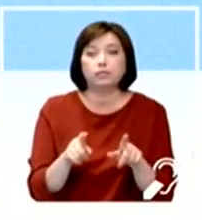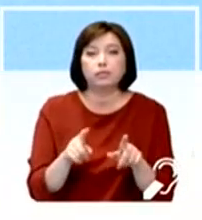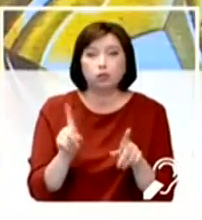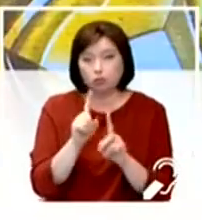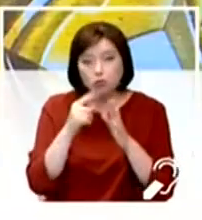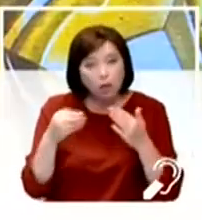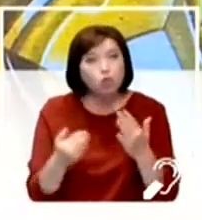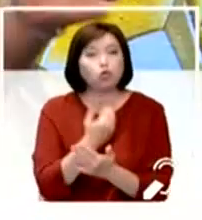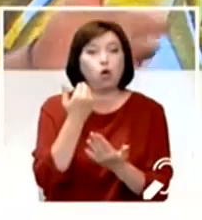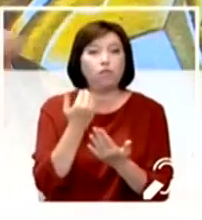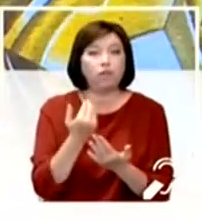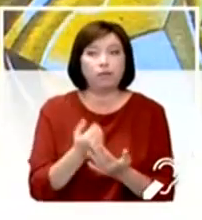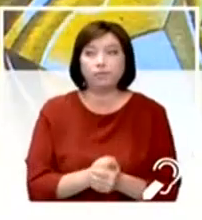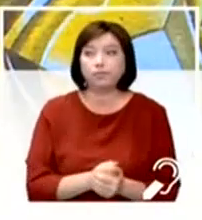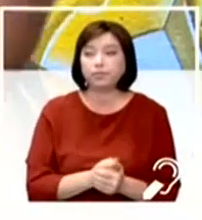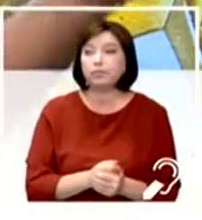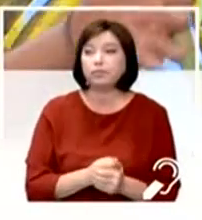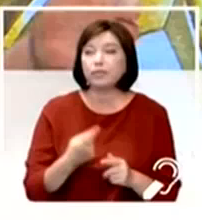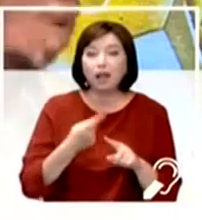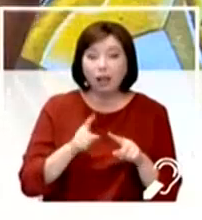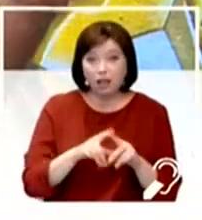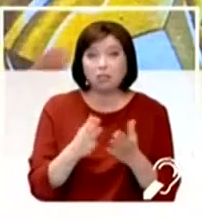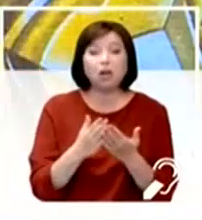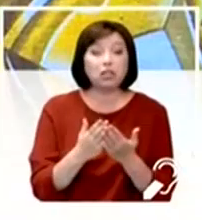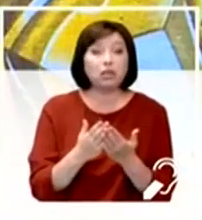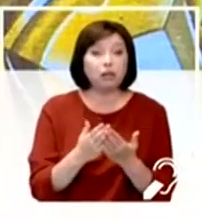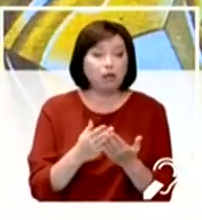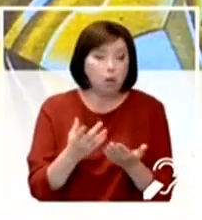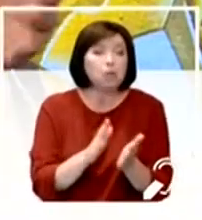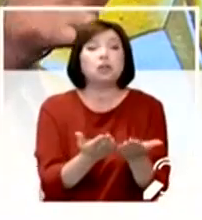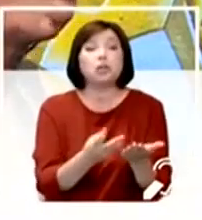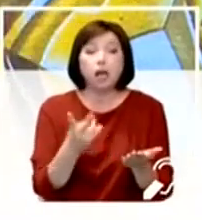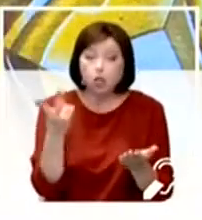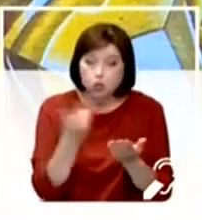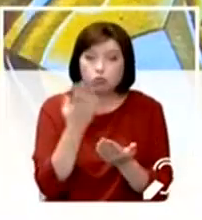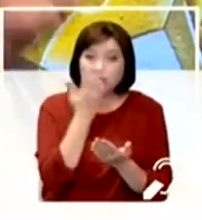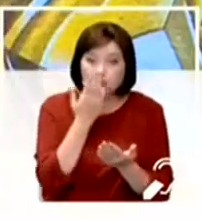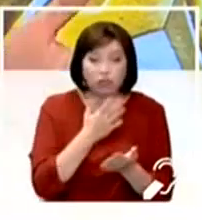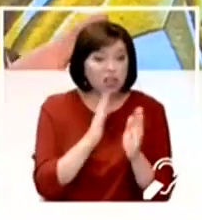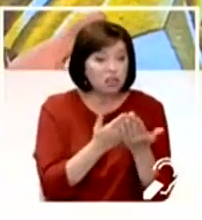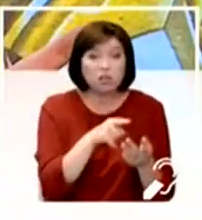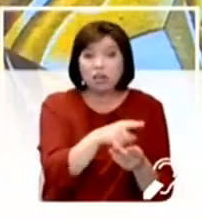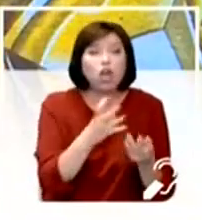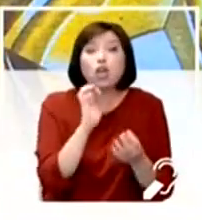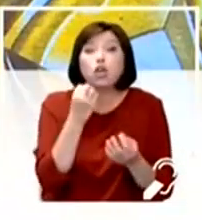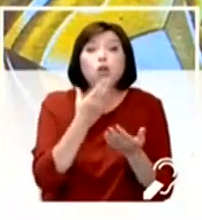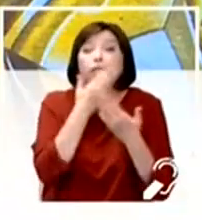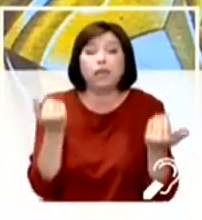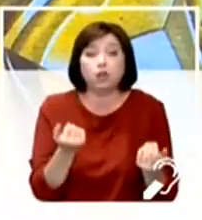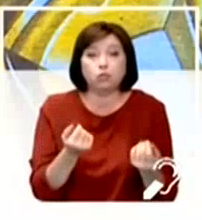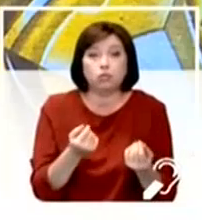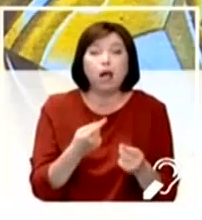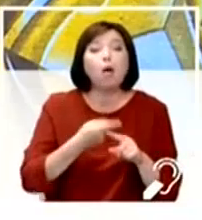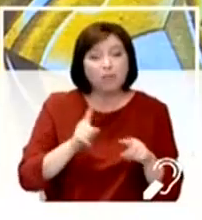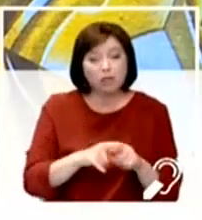ceva nou. Cartea există numai atunci când ea este citită. Dacă cartea nu e citită, ea nu există. Vă rog